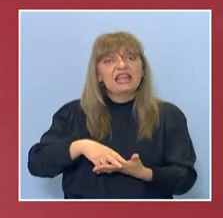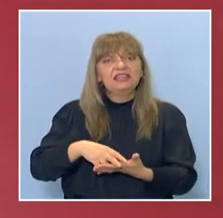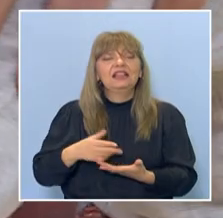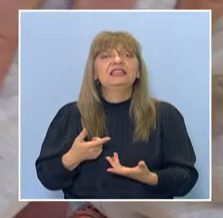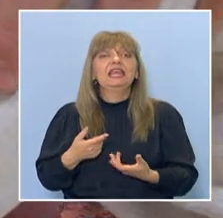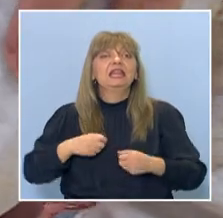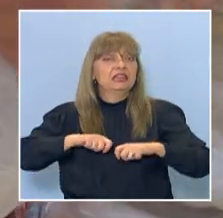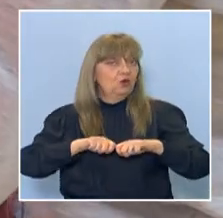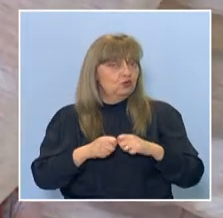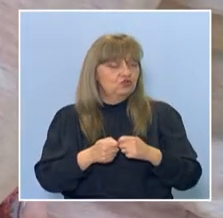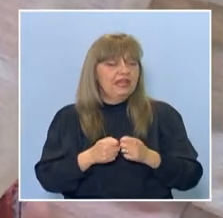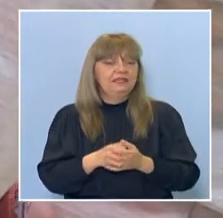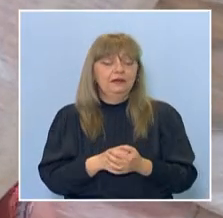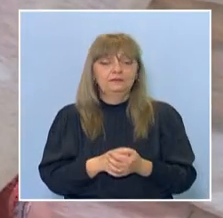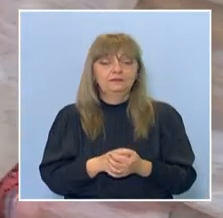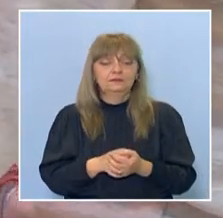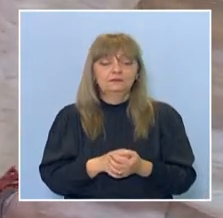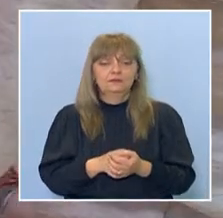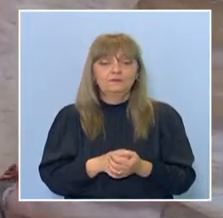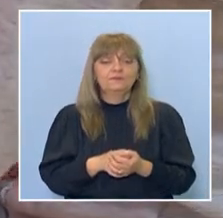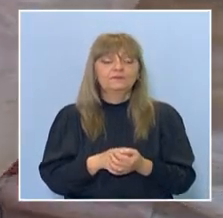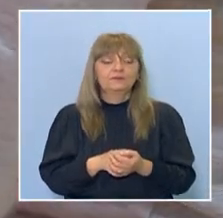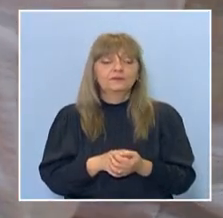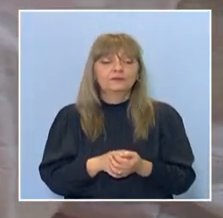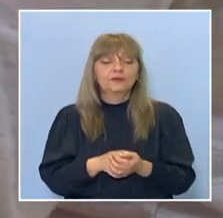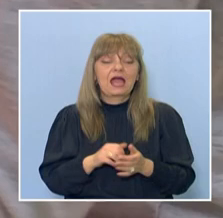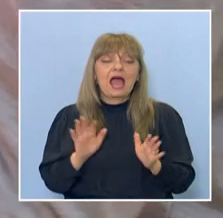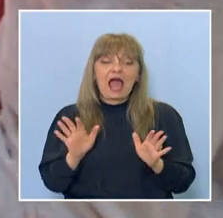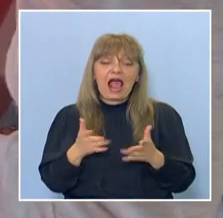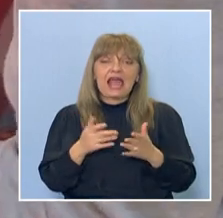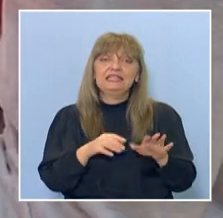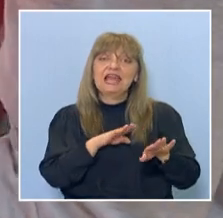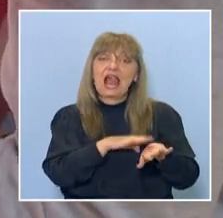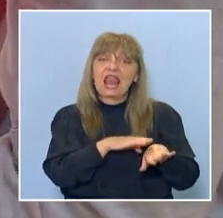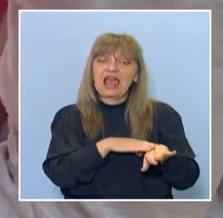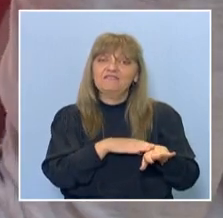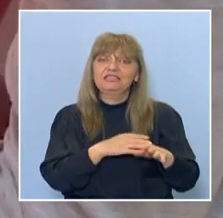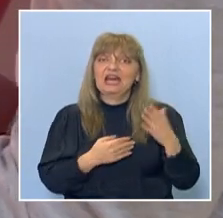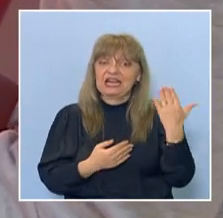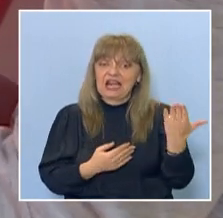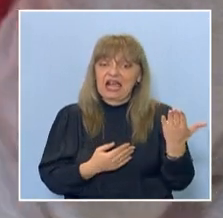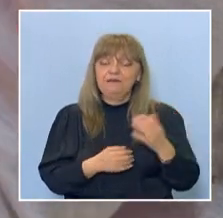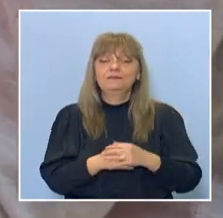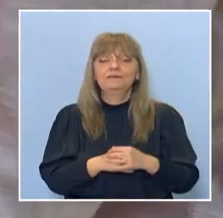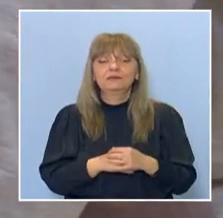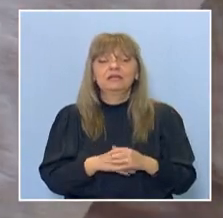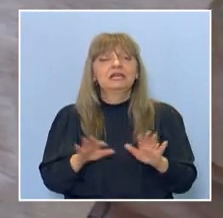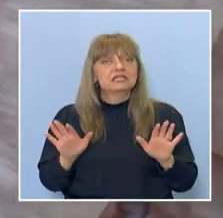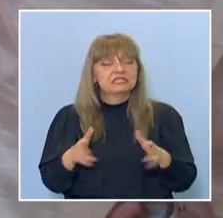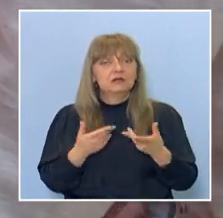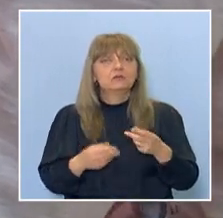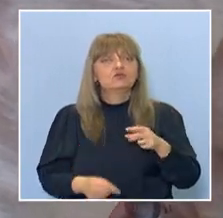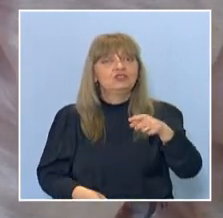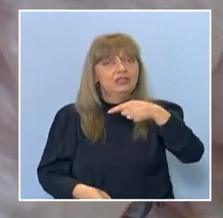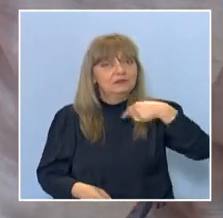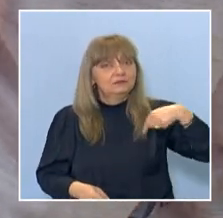нарушения. Та-да! Браво! Хайде сега с лявата хвани лявата ръка и започни